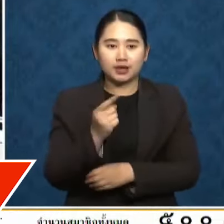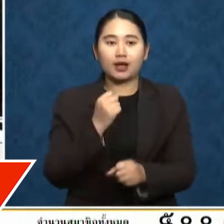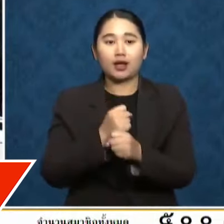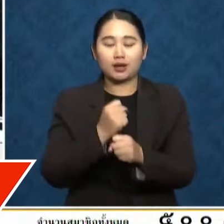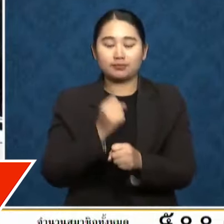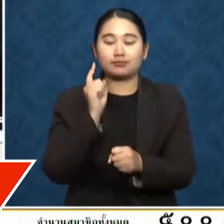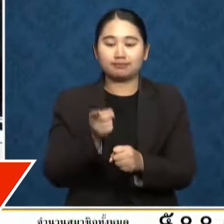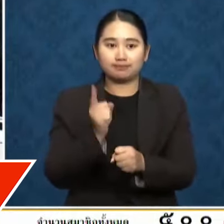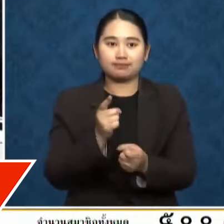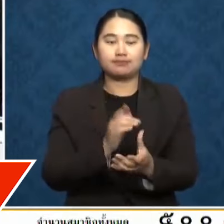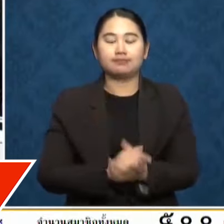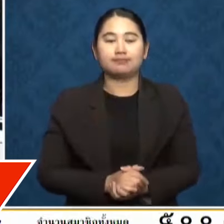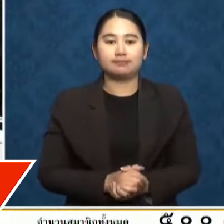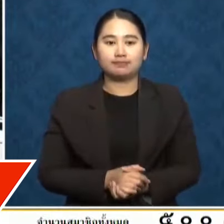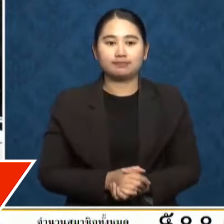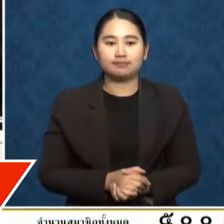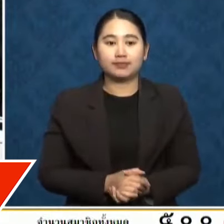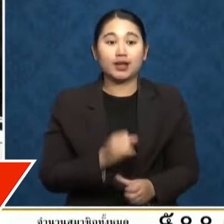สิงนี้